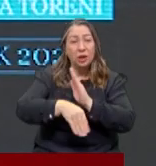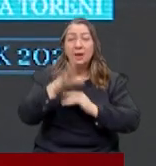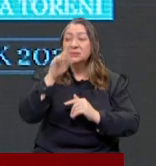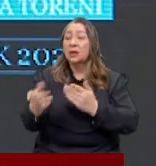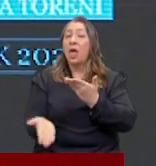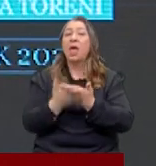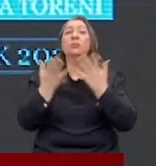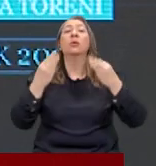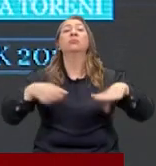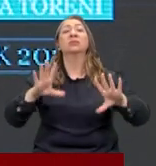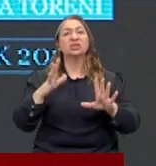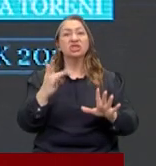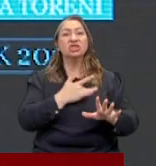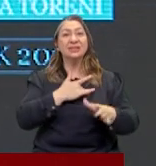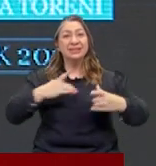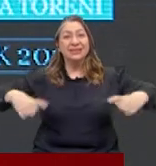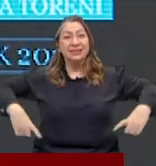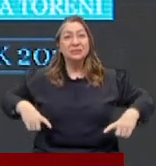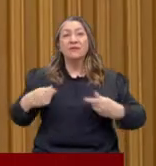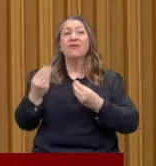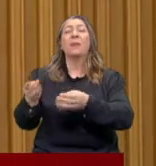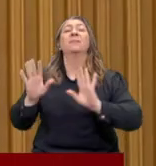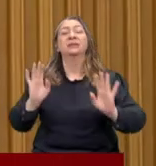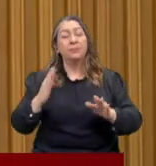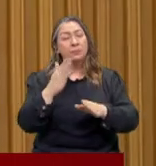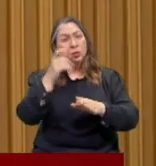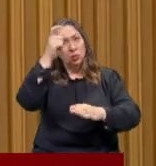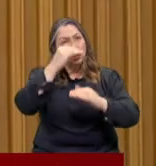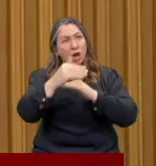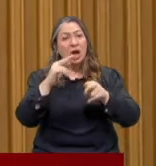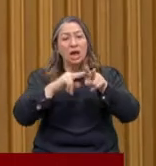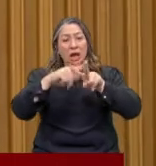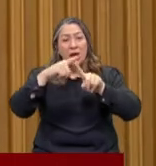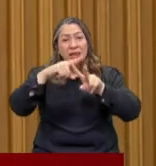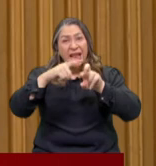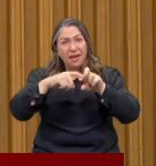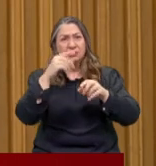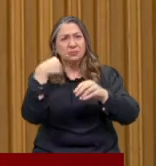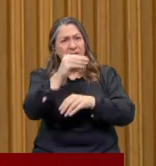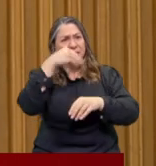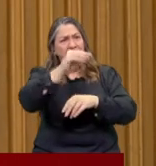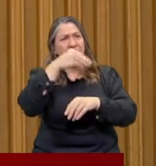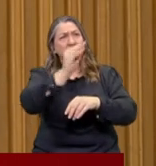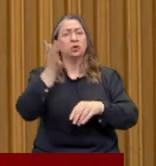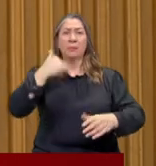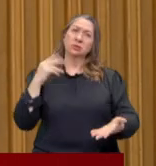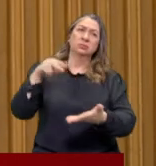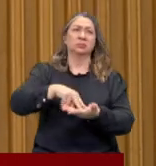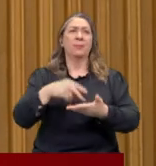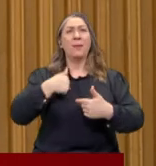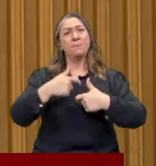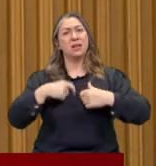el uzatmaz, can simidi bile uzatamazlar. Memleketi katar katar satarsınız, ortalığa çıkıp ben milliyetçiyim